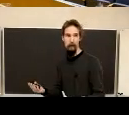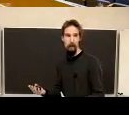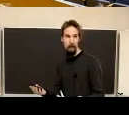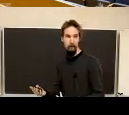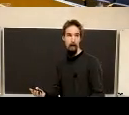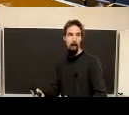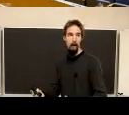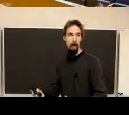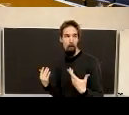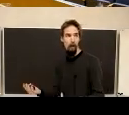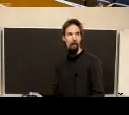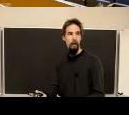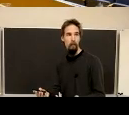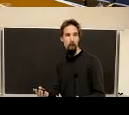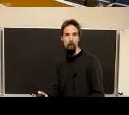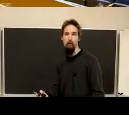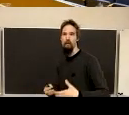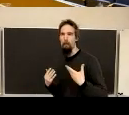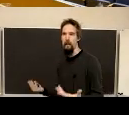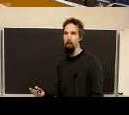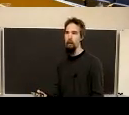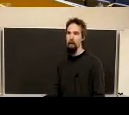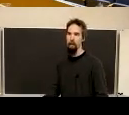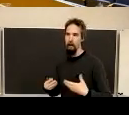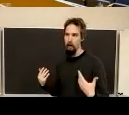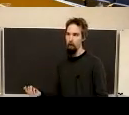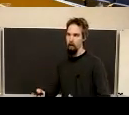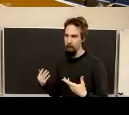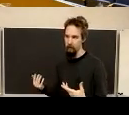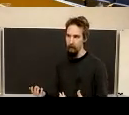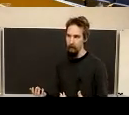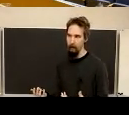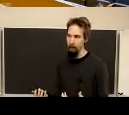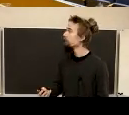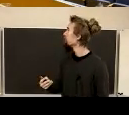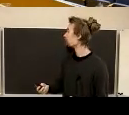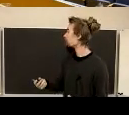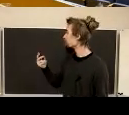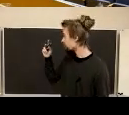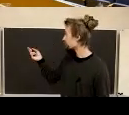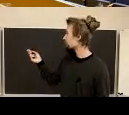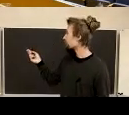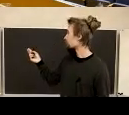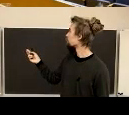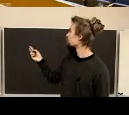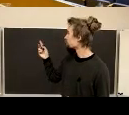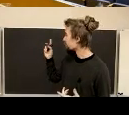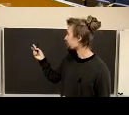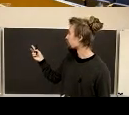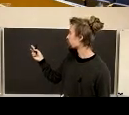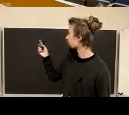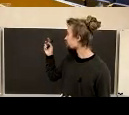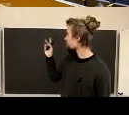että me eletään tällä hetkellä jonkunlaisen tämmöisen kulttuurisen merkityskriisin tai arvokriisin keskellä, ja väittäisin, että arvot on